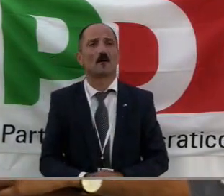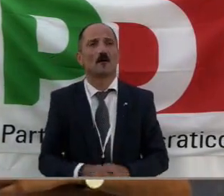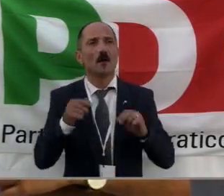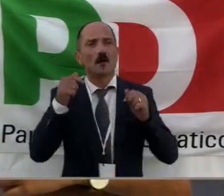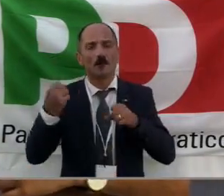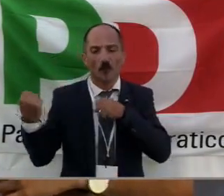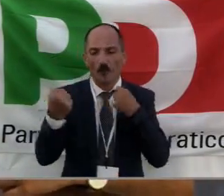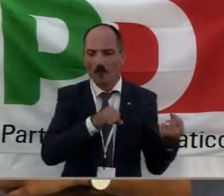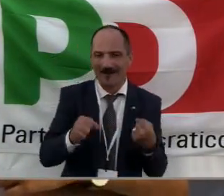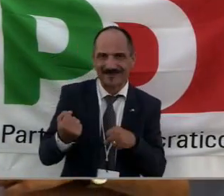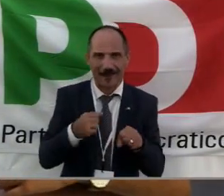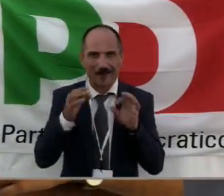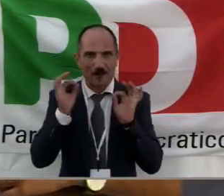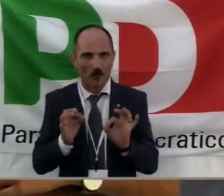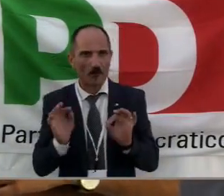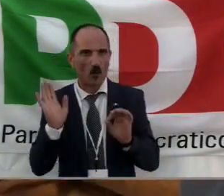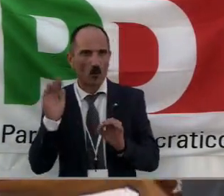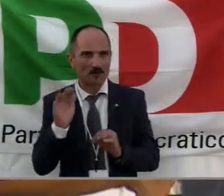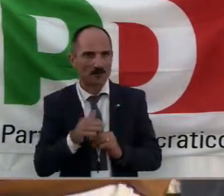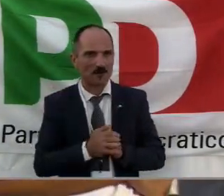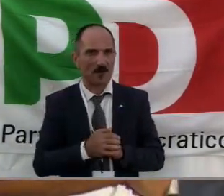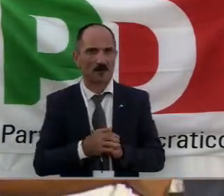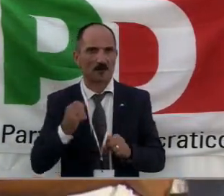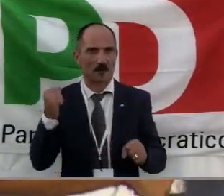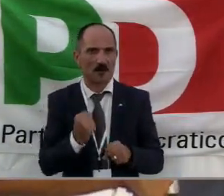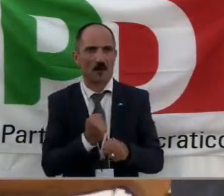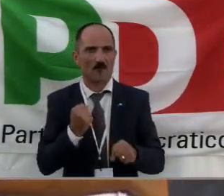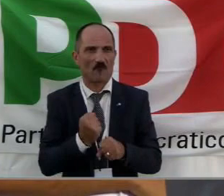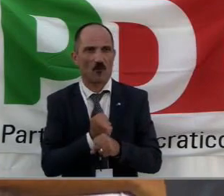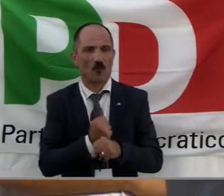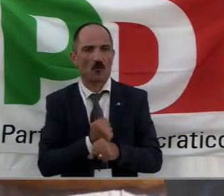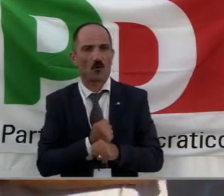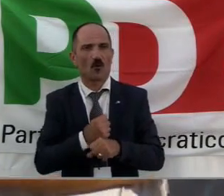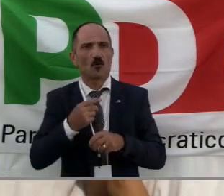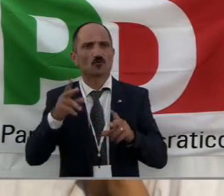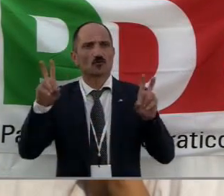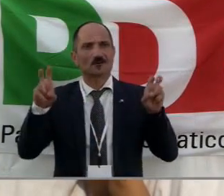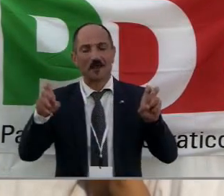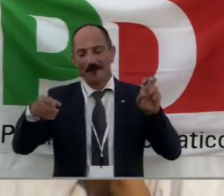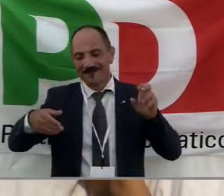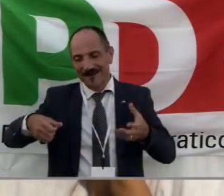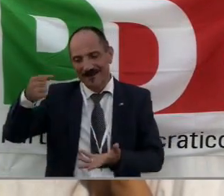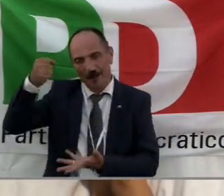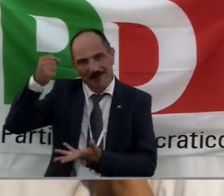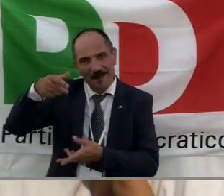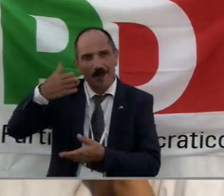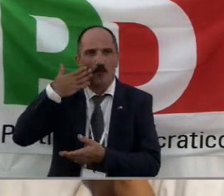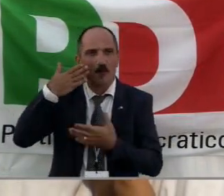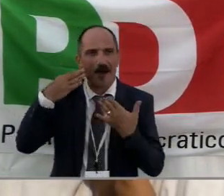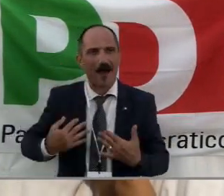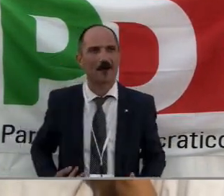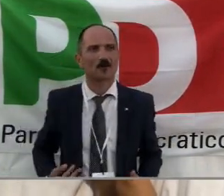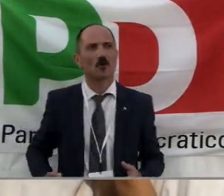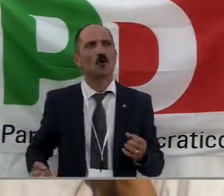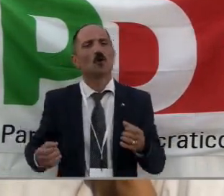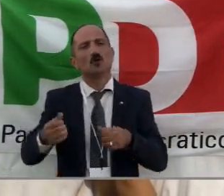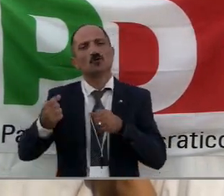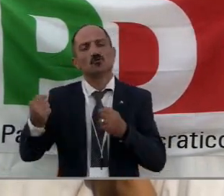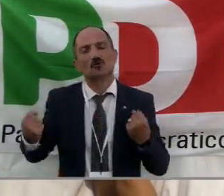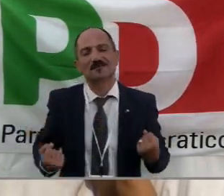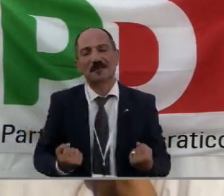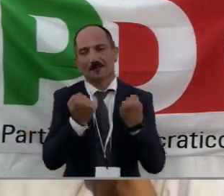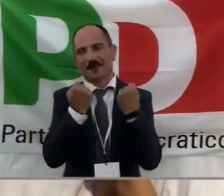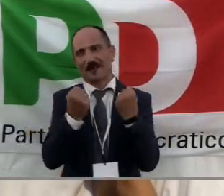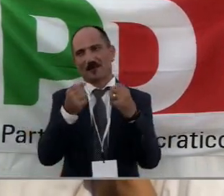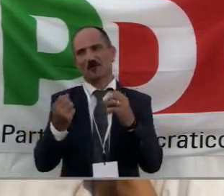battaglia quotidiana, nel lavoro, sul tema del capitale umano, sulla questione della sostenibilità dello sviluppo,